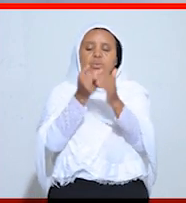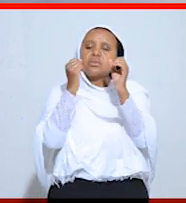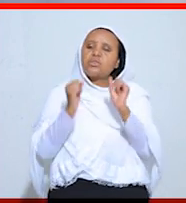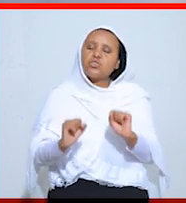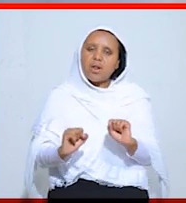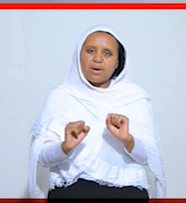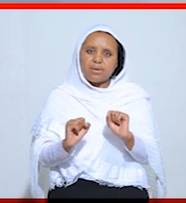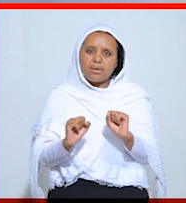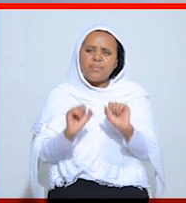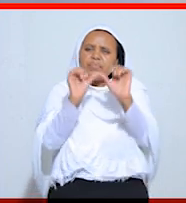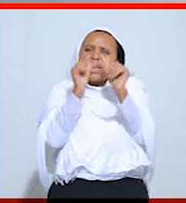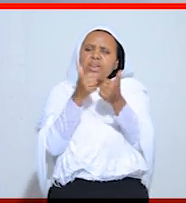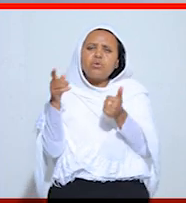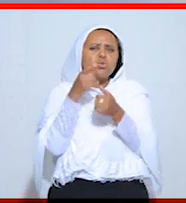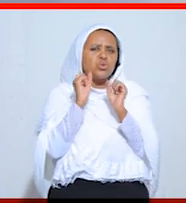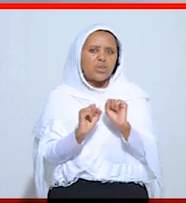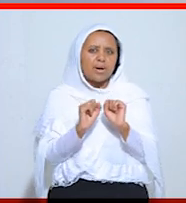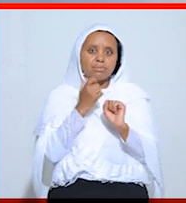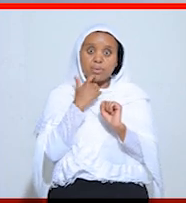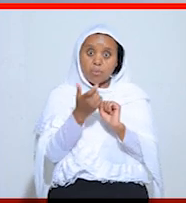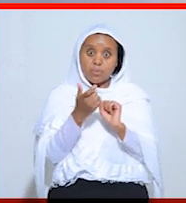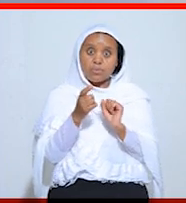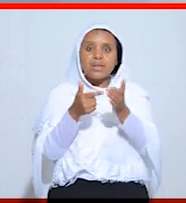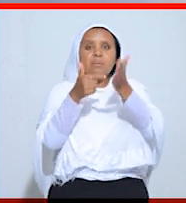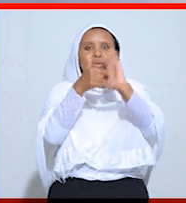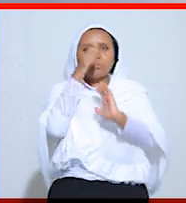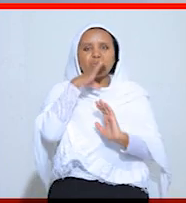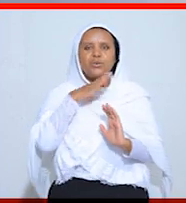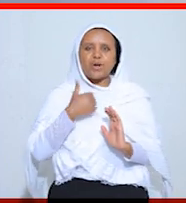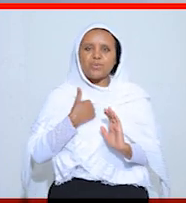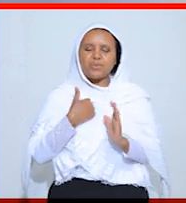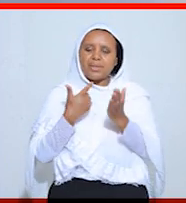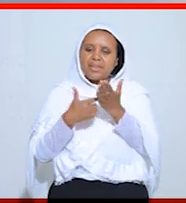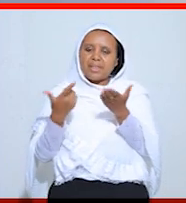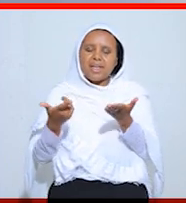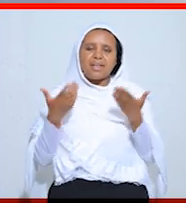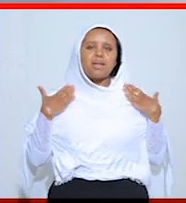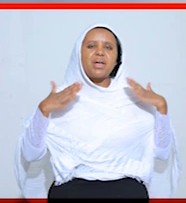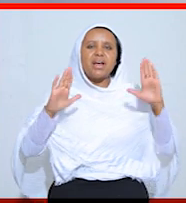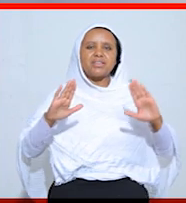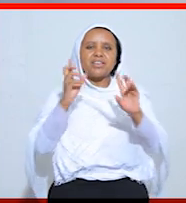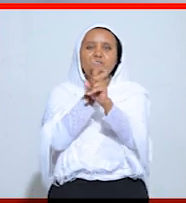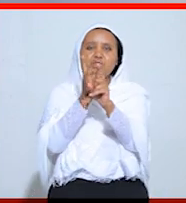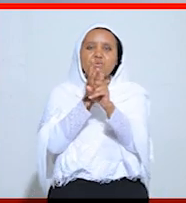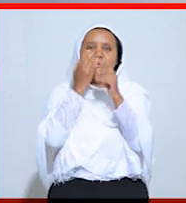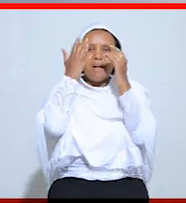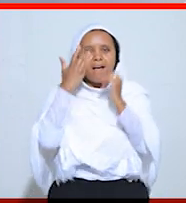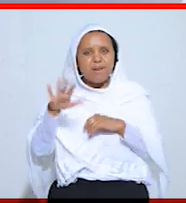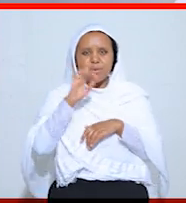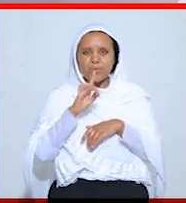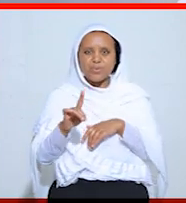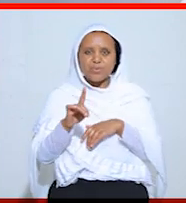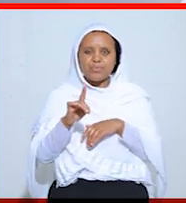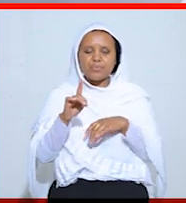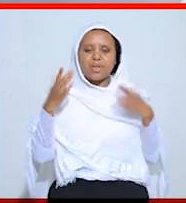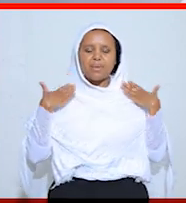ሊደርስላቸው ይችላል? እንዴት ሊሆን ይችላል ብለው የሚጠይቁት ሰዎች አሉ። ይሄ የመላእክትን ተፈጥሮ